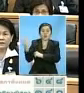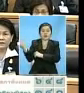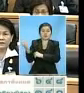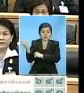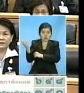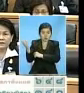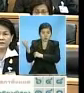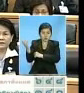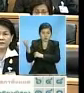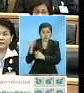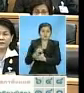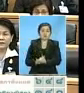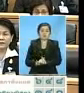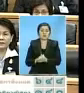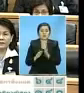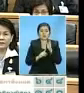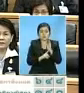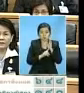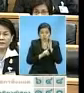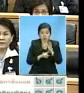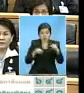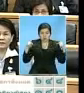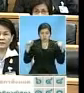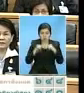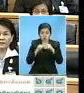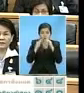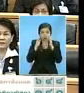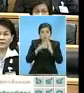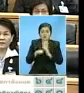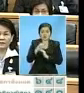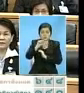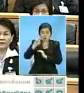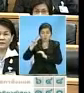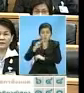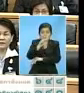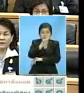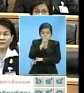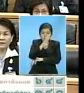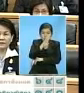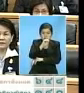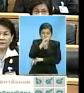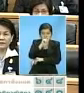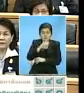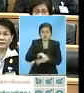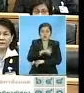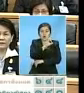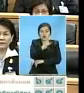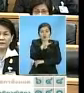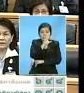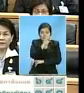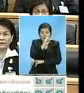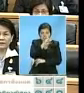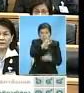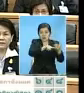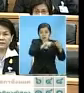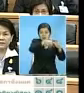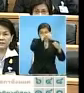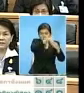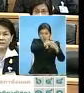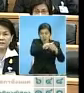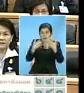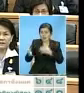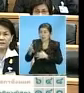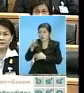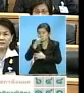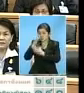วุฒิสมาชิกทั้งหมด240คนมาจากการเลือกตั้ง180คนและมาจากการสรรหาตามวิชาชีพ